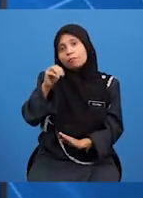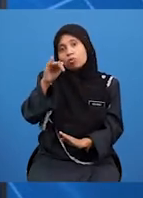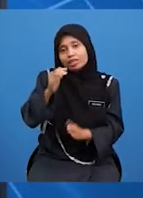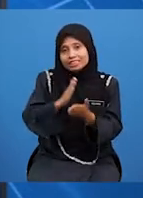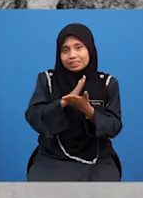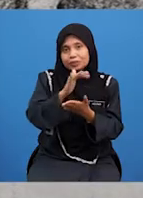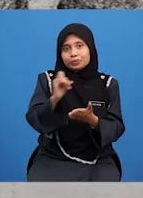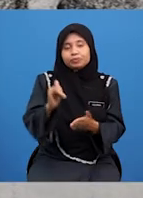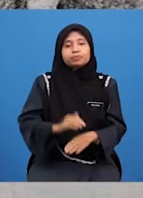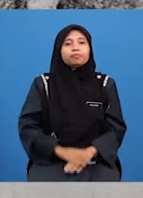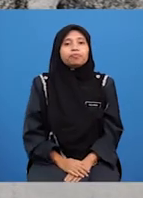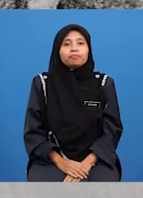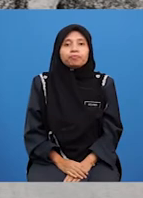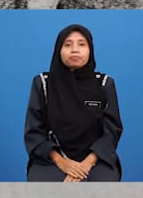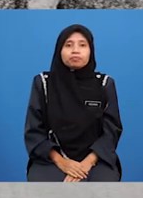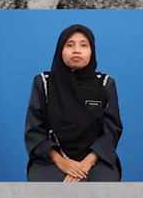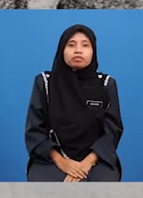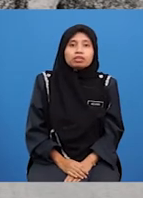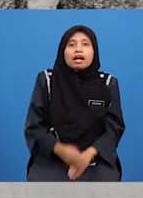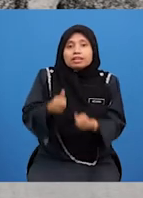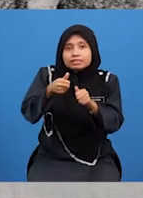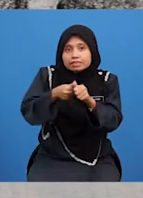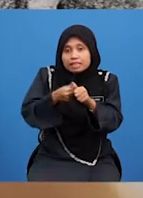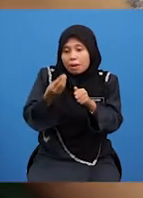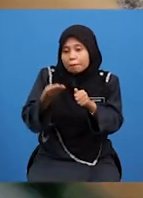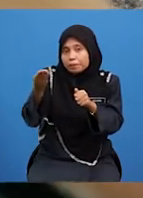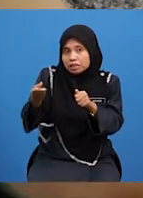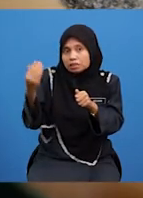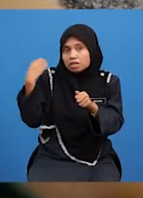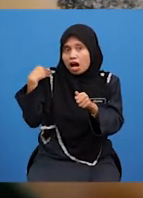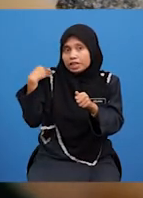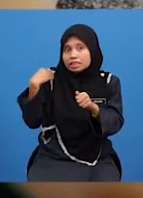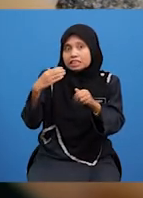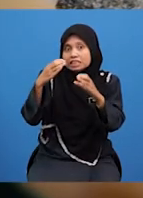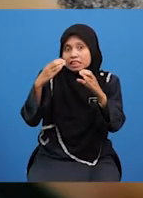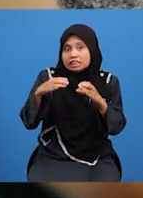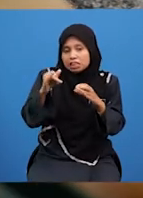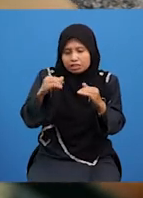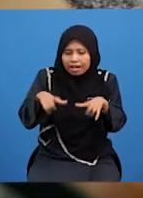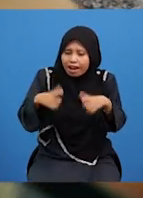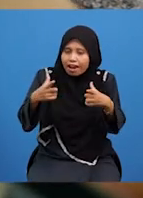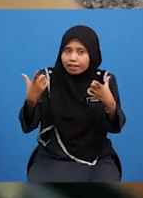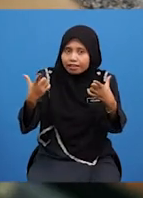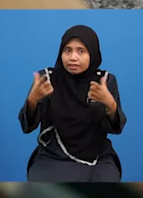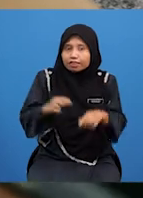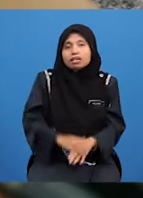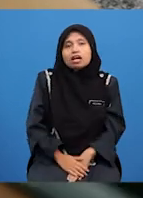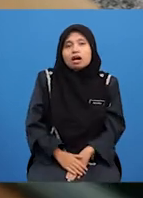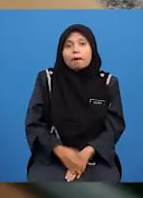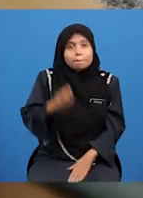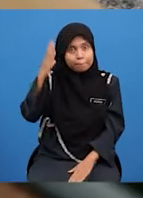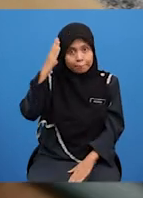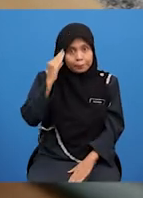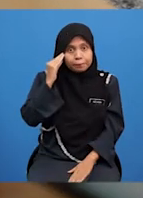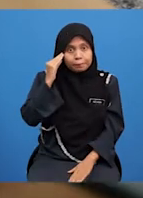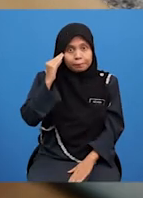melukis ini. Setiap objek mempunyai ciri-ciri yang berbeza. Pengetahuan dalam